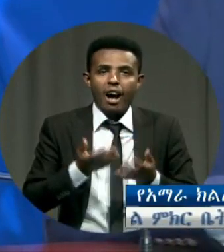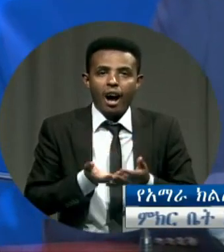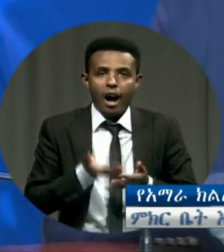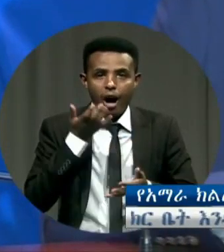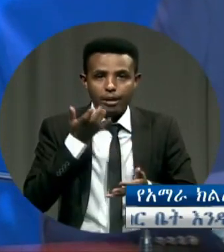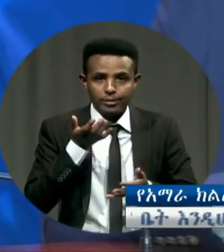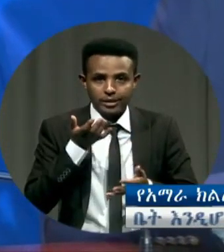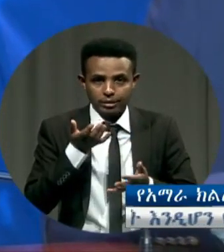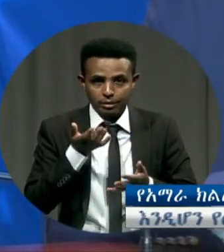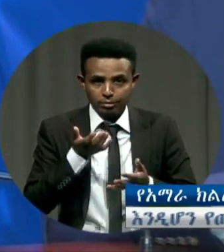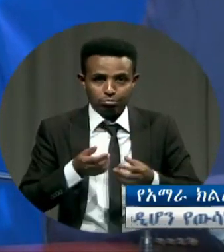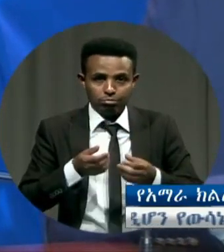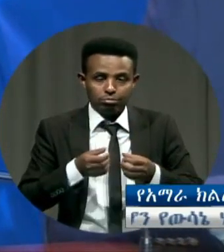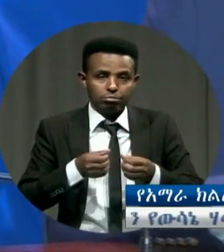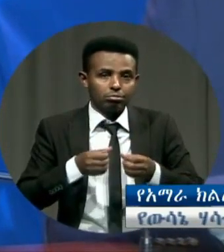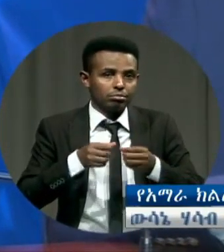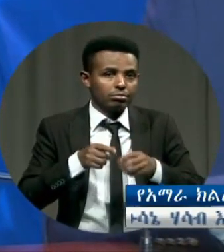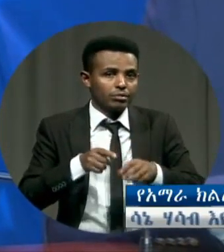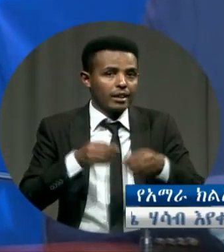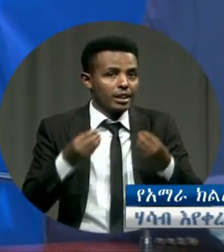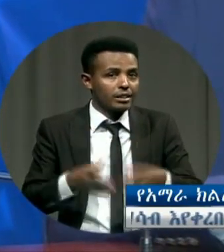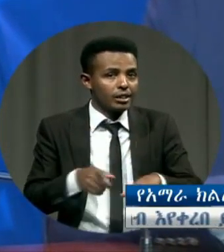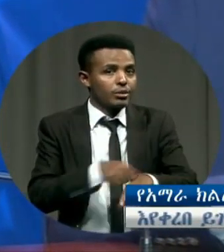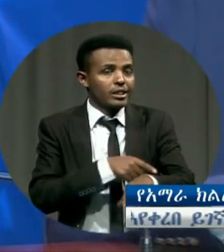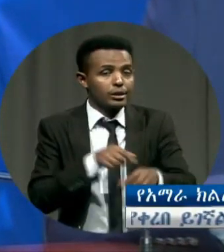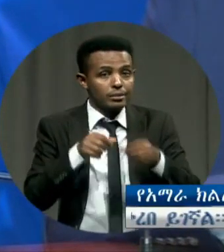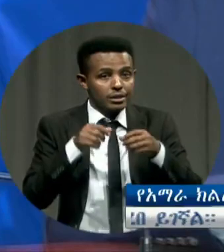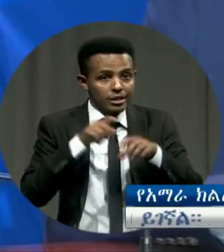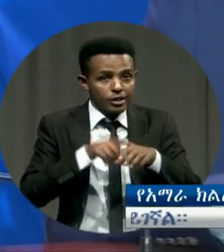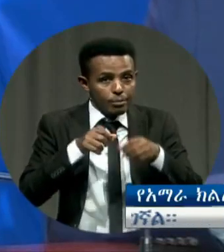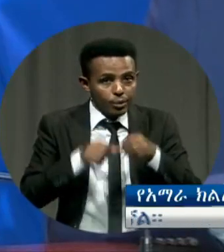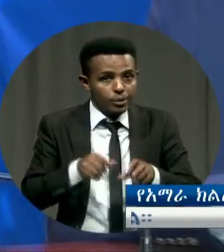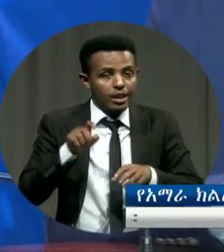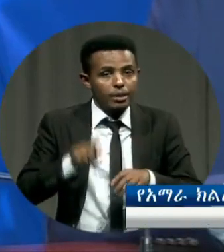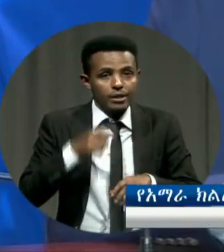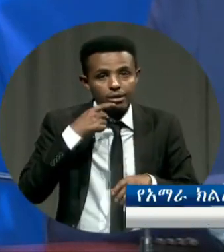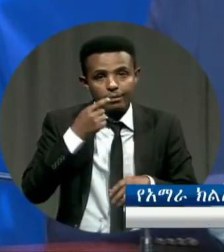መቆየት አለብን ወይ ሚል ጥያቄ ግን ማንሳት ነው መፈልገው ነው።